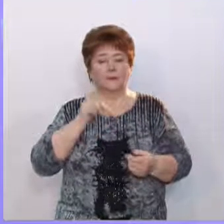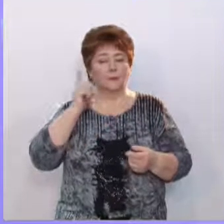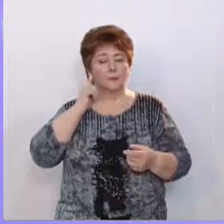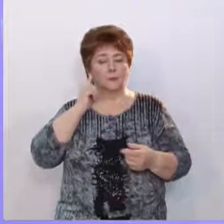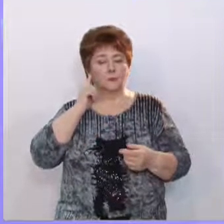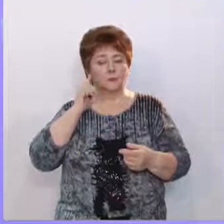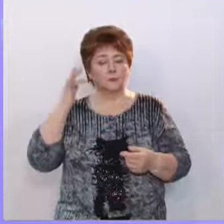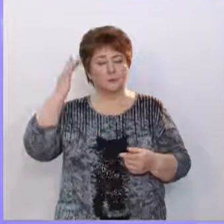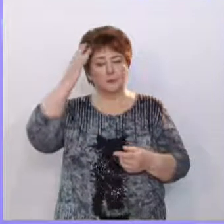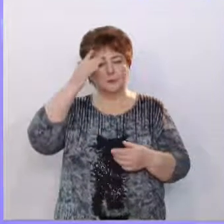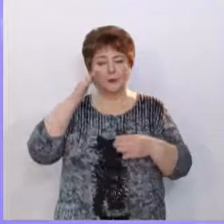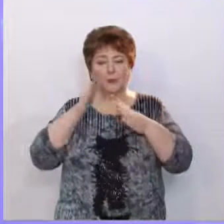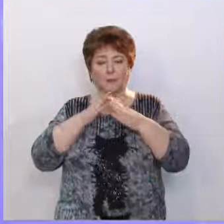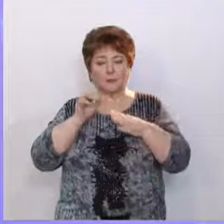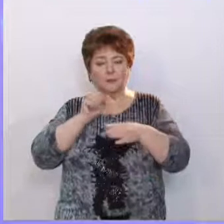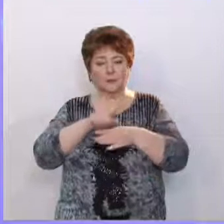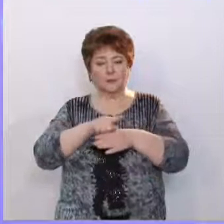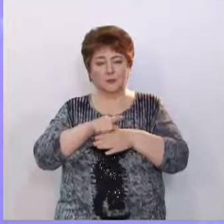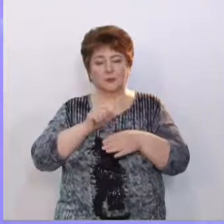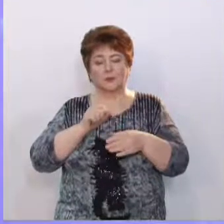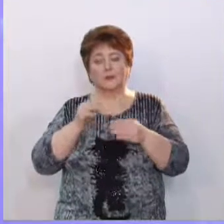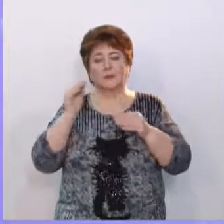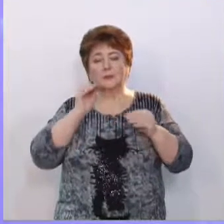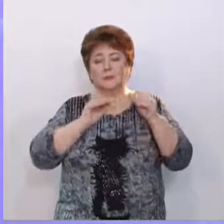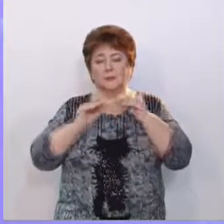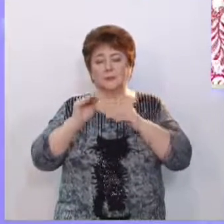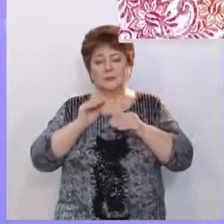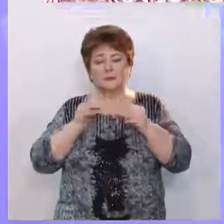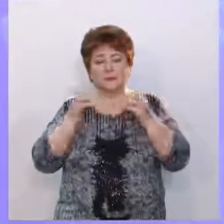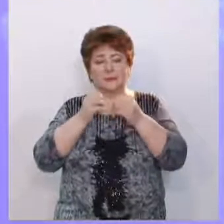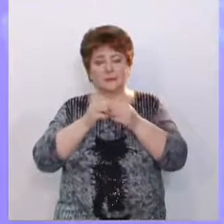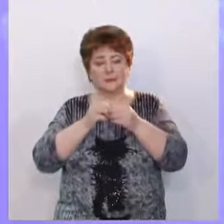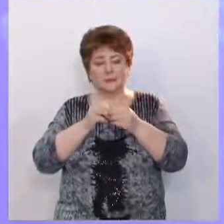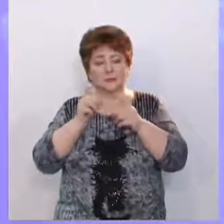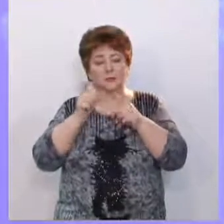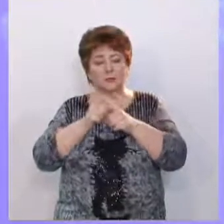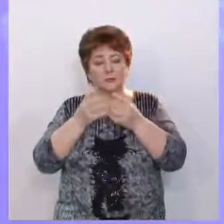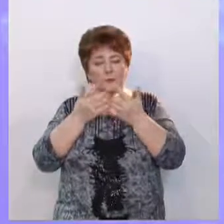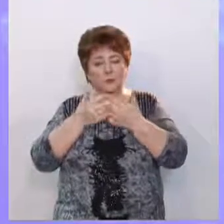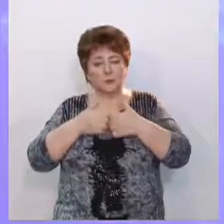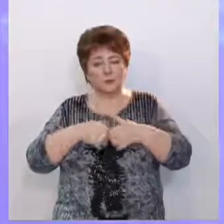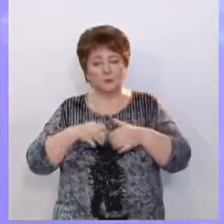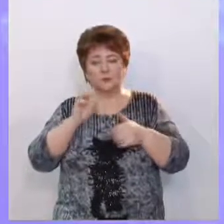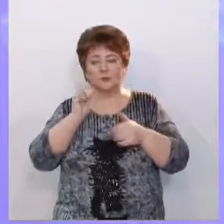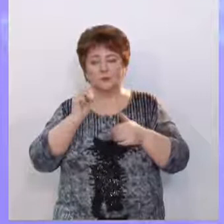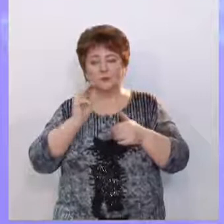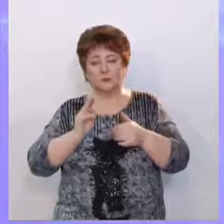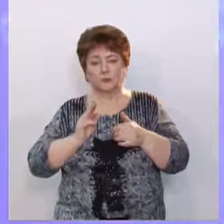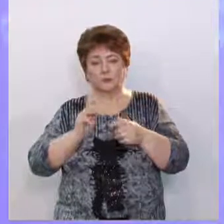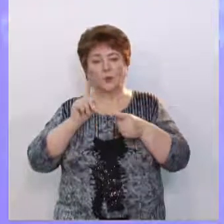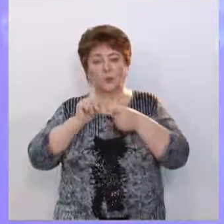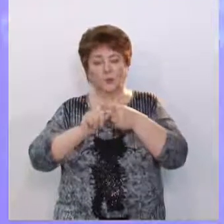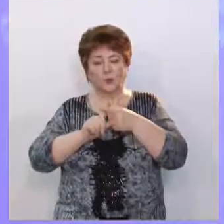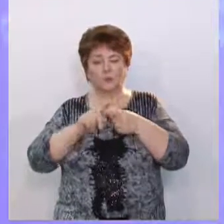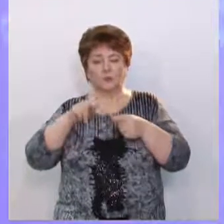Прослушайте творческое домашнее задание. Составьте 10 словосочетаний существительное